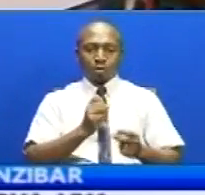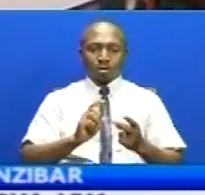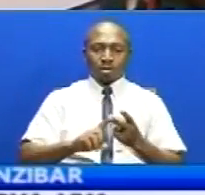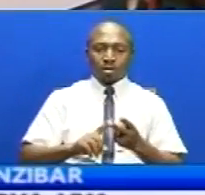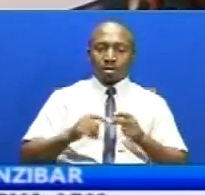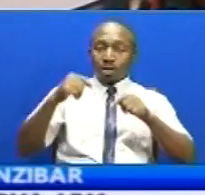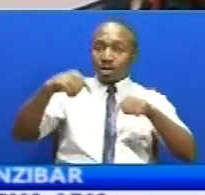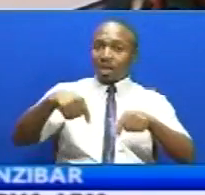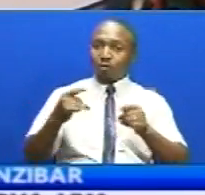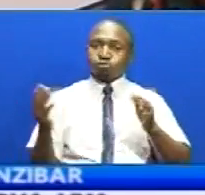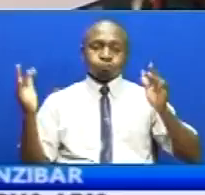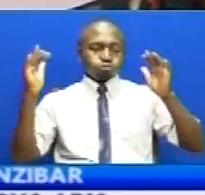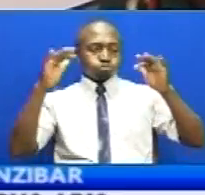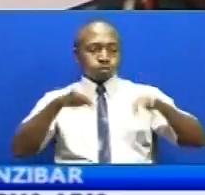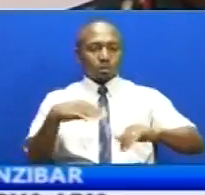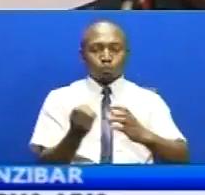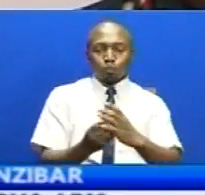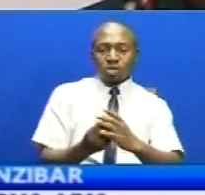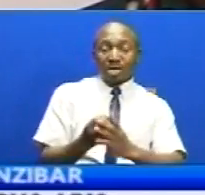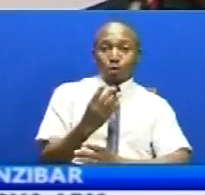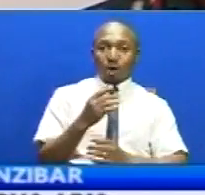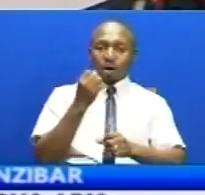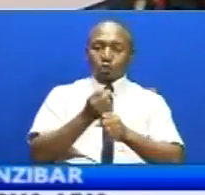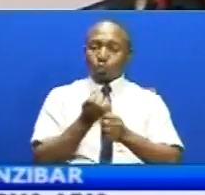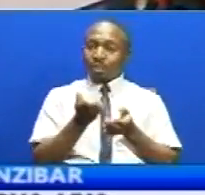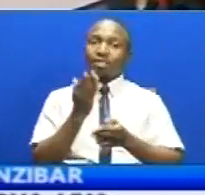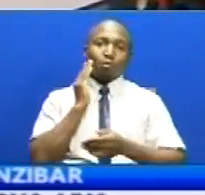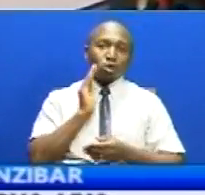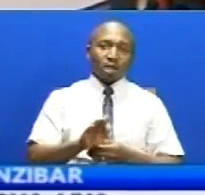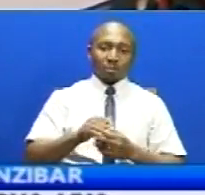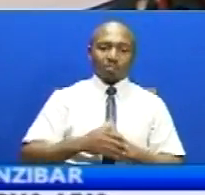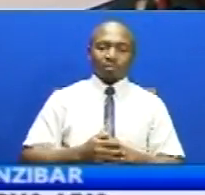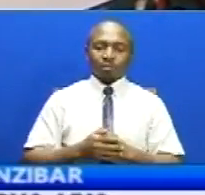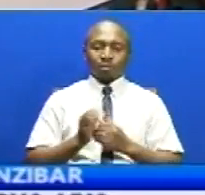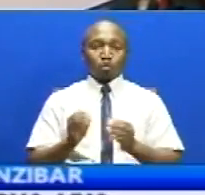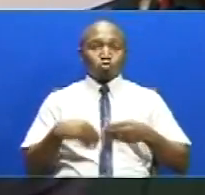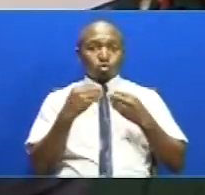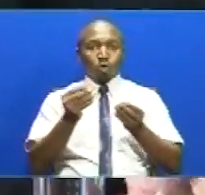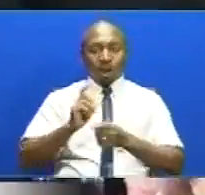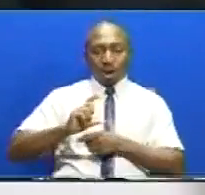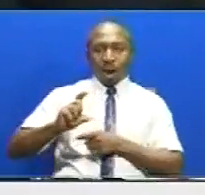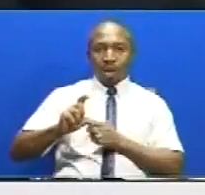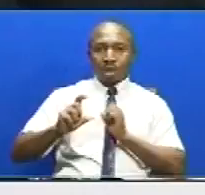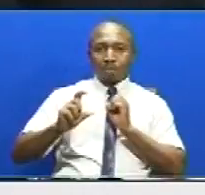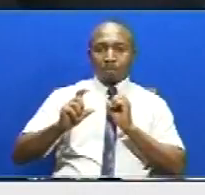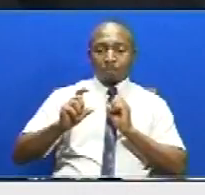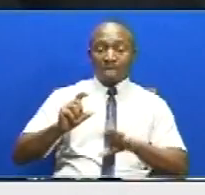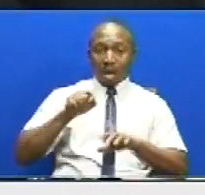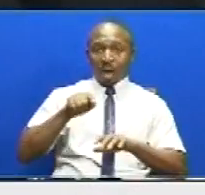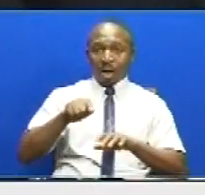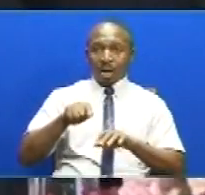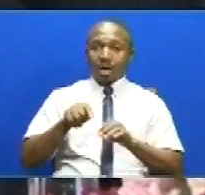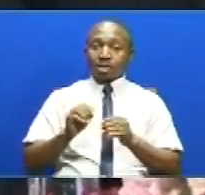hivyo tumekusanyika hapa katika uzinduzi wa shughuli muhimu wa utoaji kadi mpya za elektroniki kwa ajili